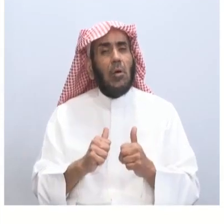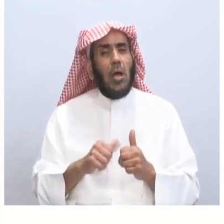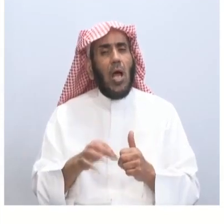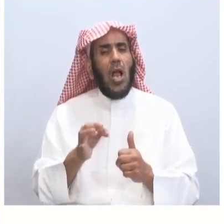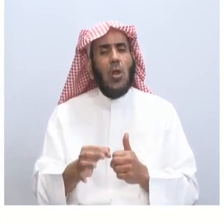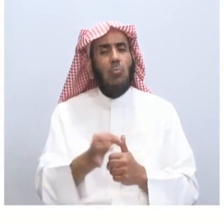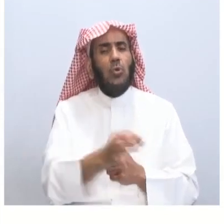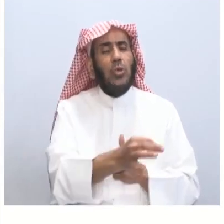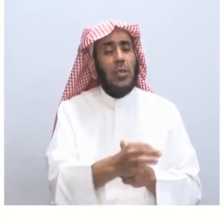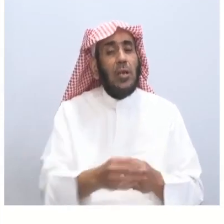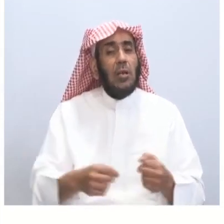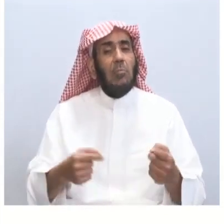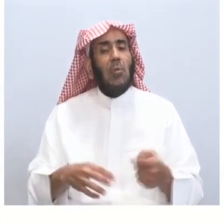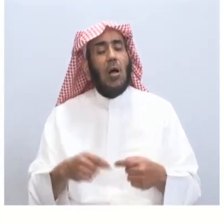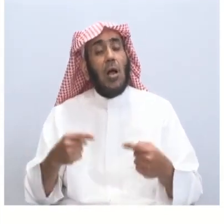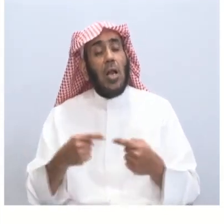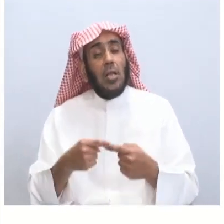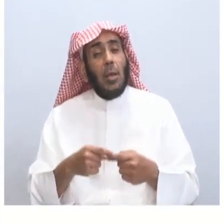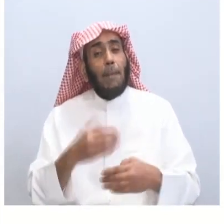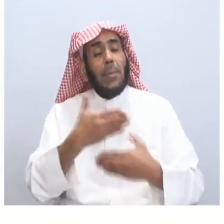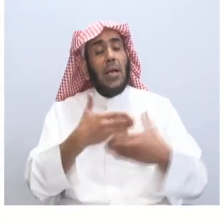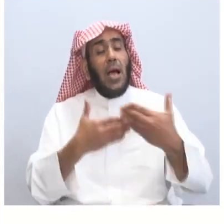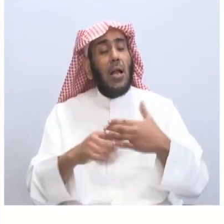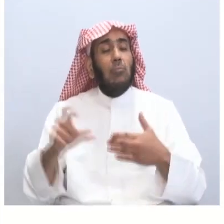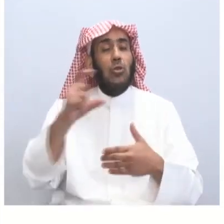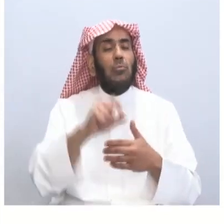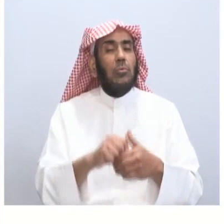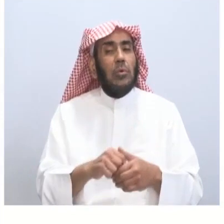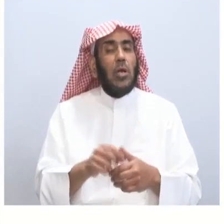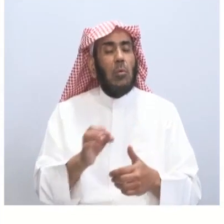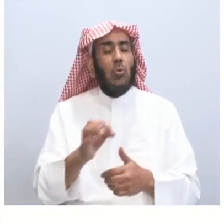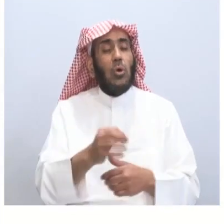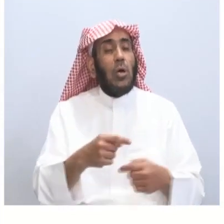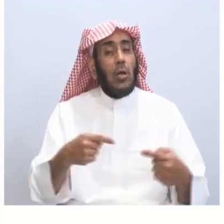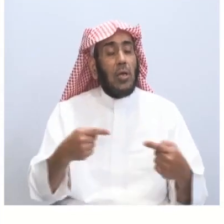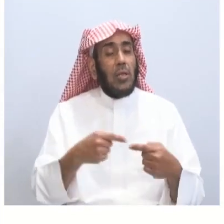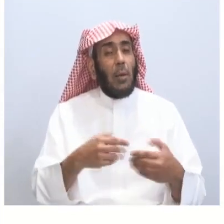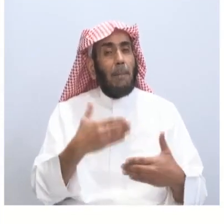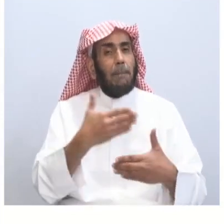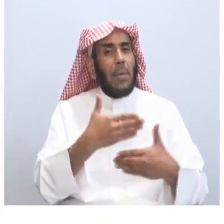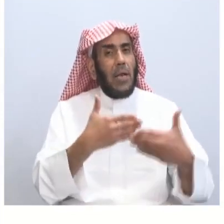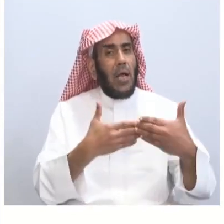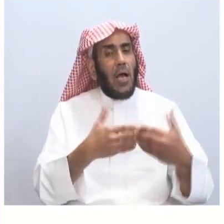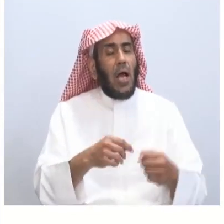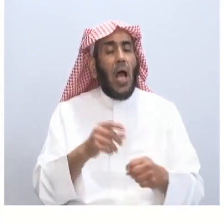المدن التي بناها المسلمون المدن التي بناها